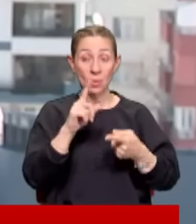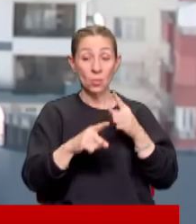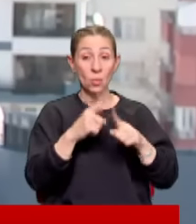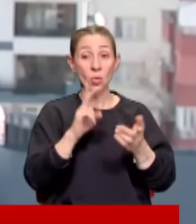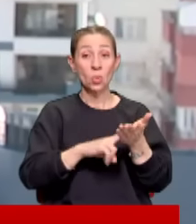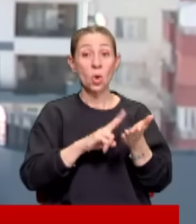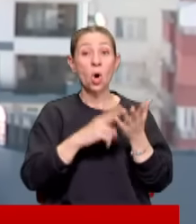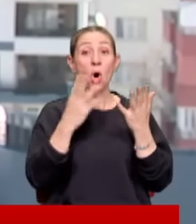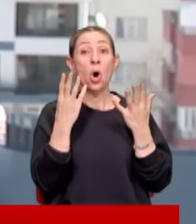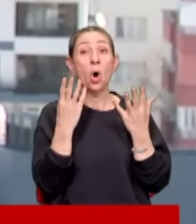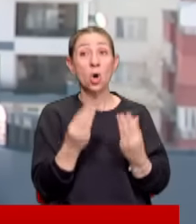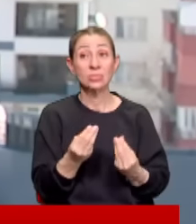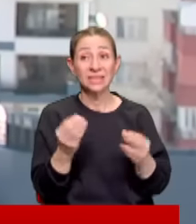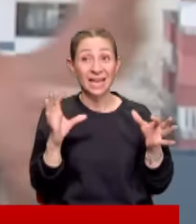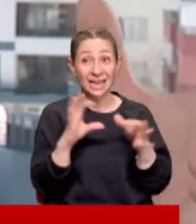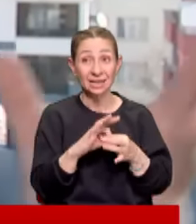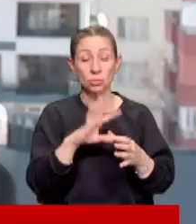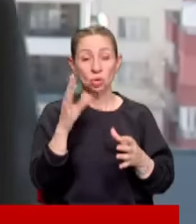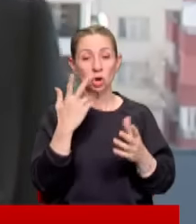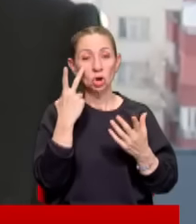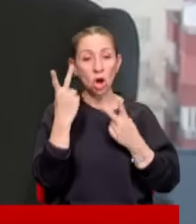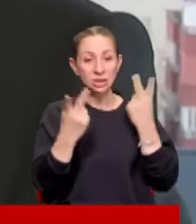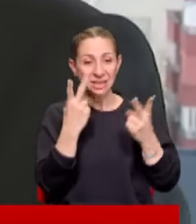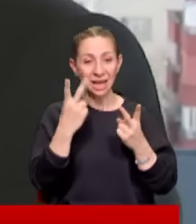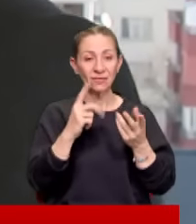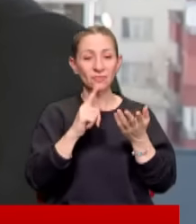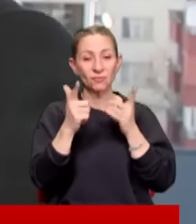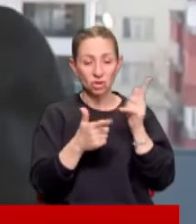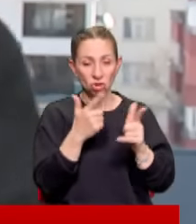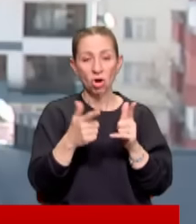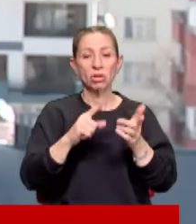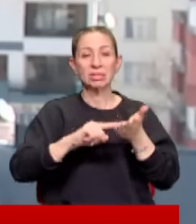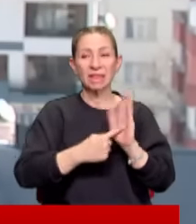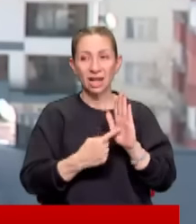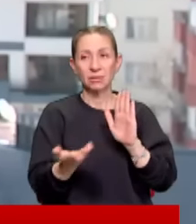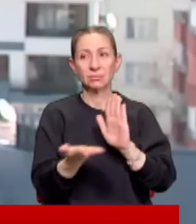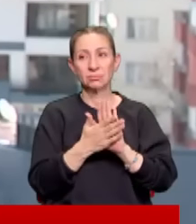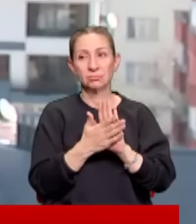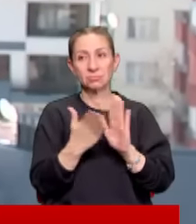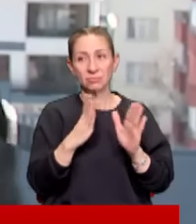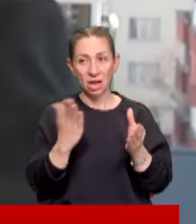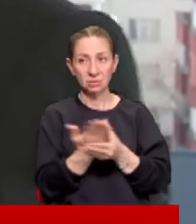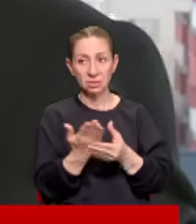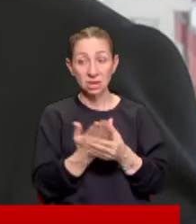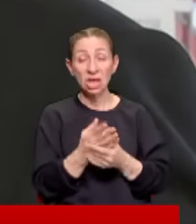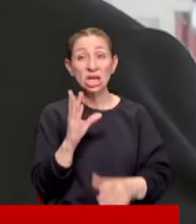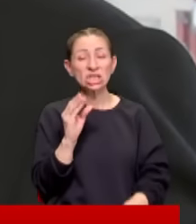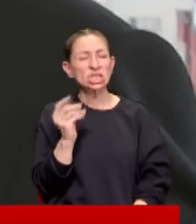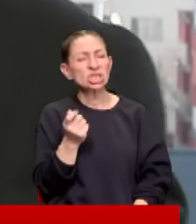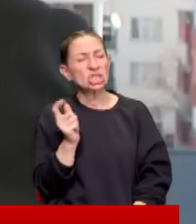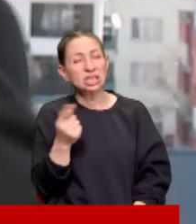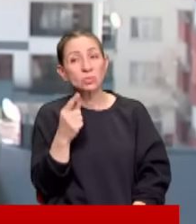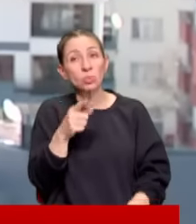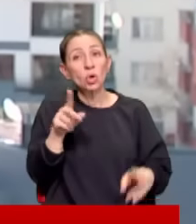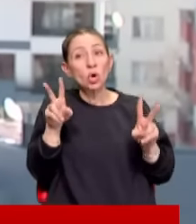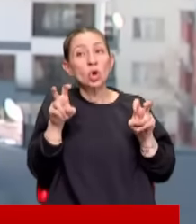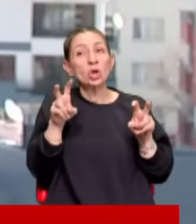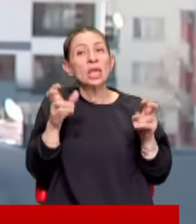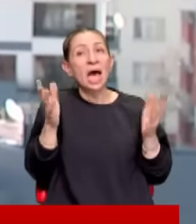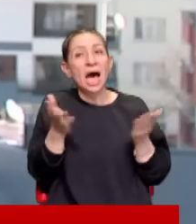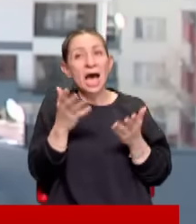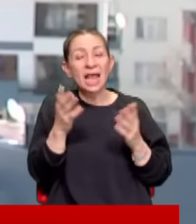parti mensubiyetine ilişkin bütün görselleri ve görüntüleri almışlar. Bunları da sunuyorlar. Ve işin enteresanı şu. Bu konunun